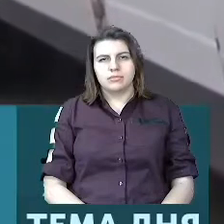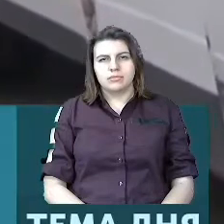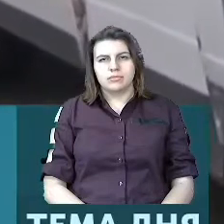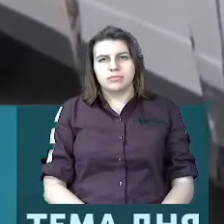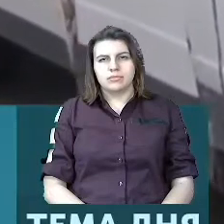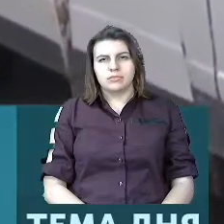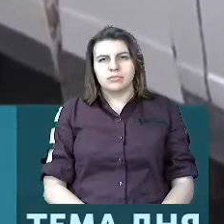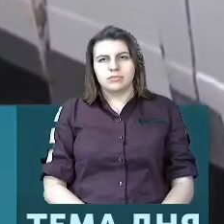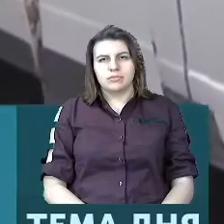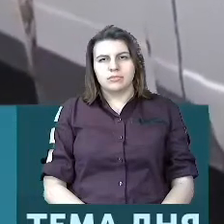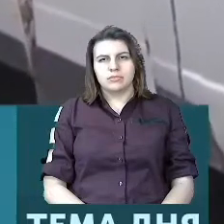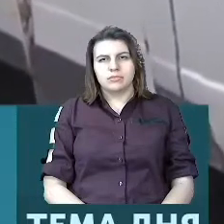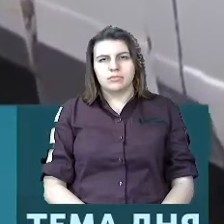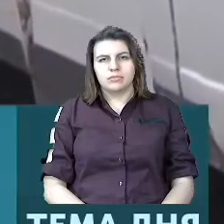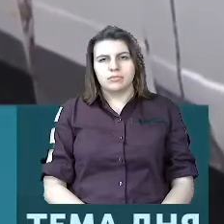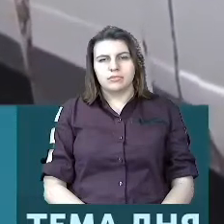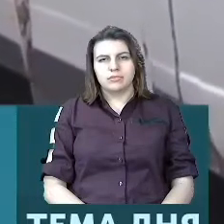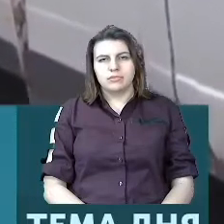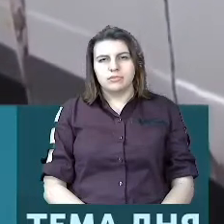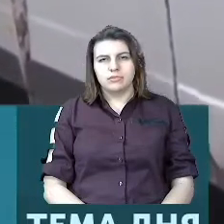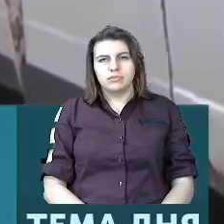Давайте, може, зайдіть, хай